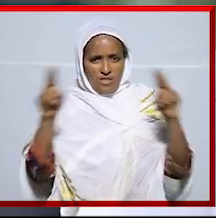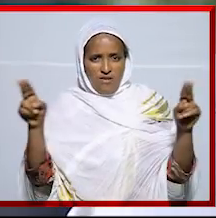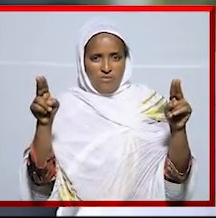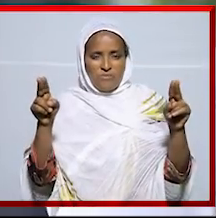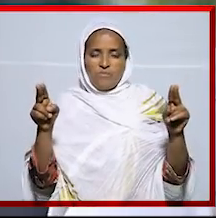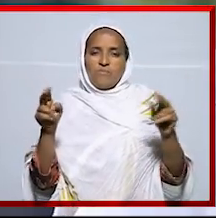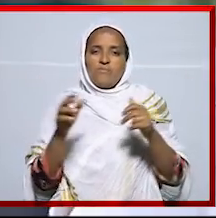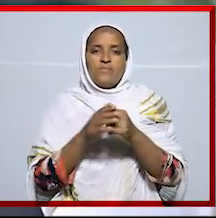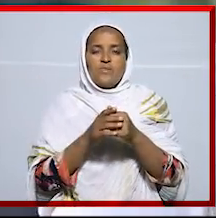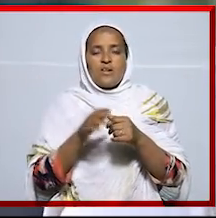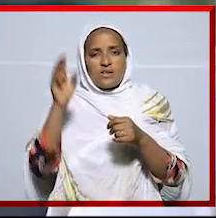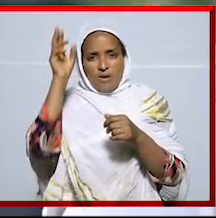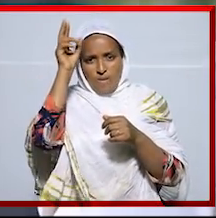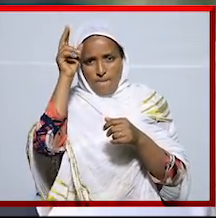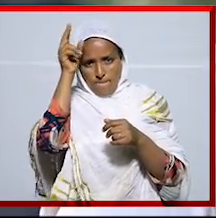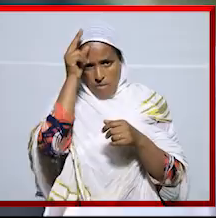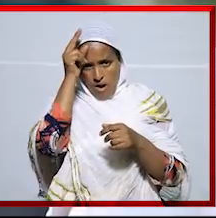በጣም